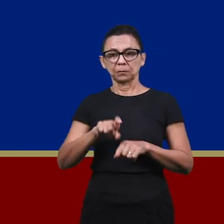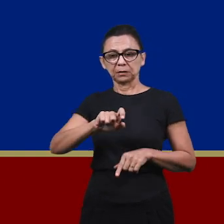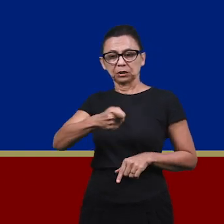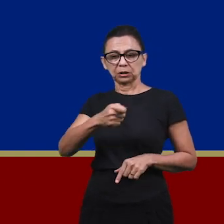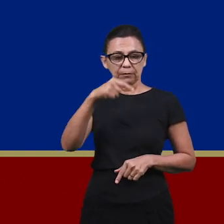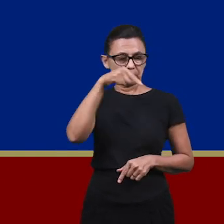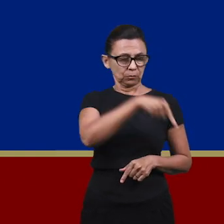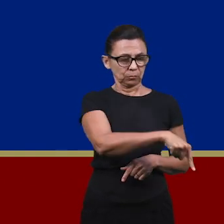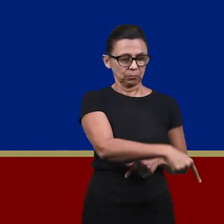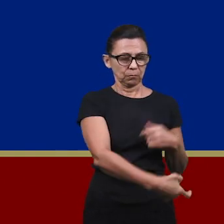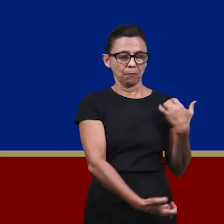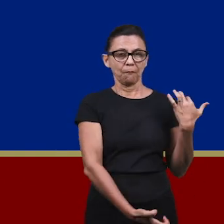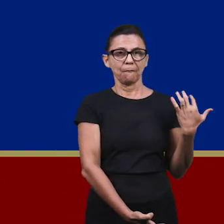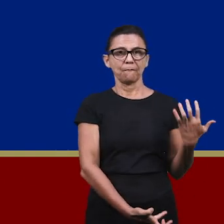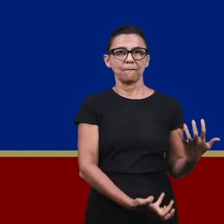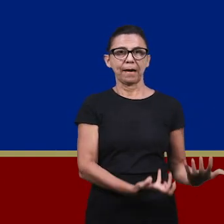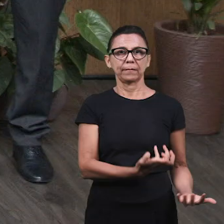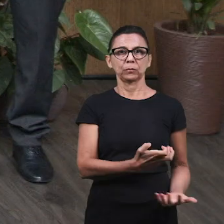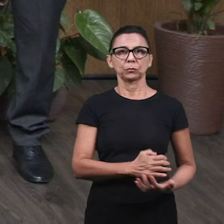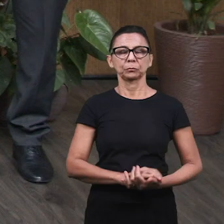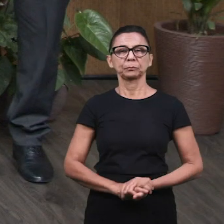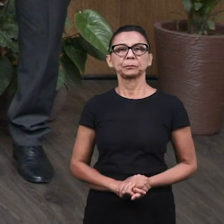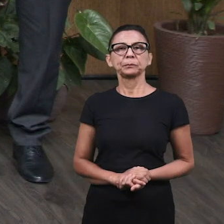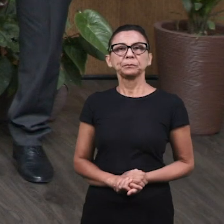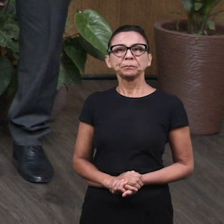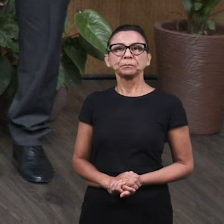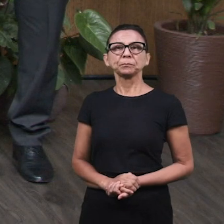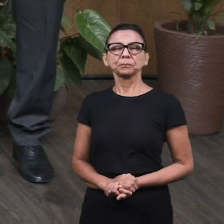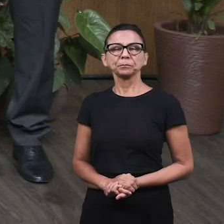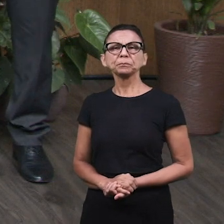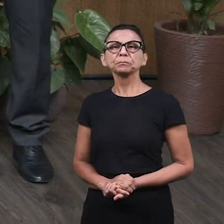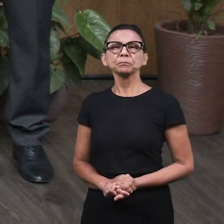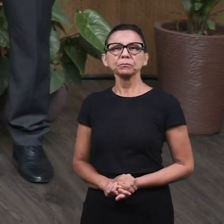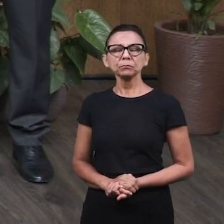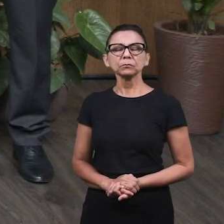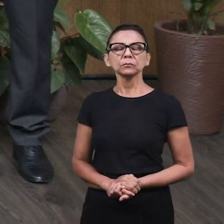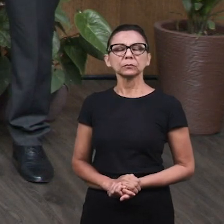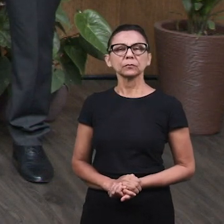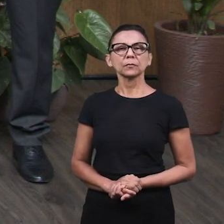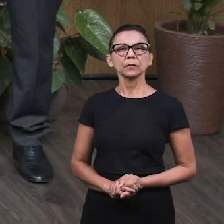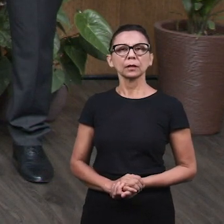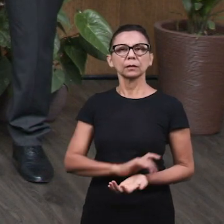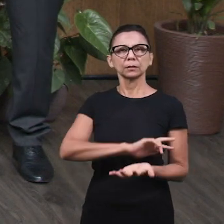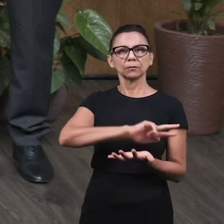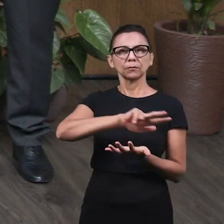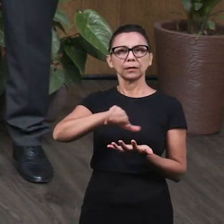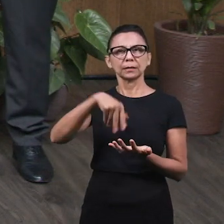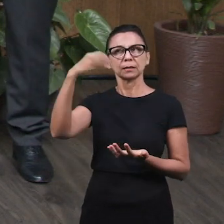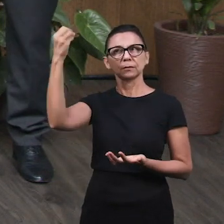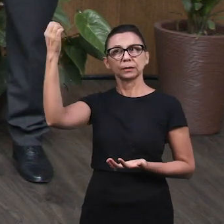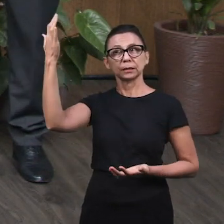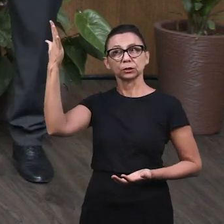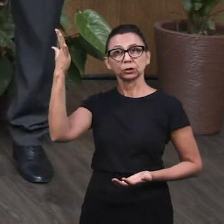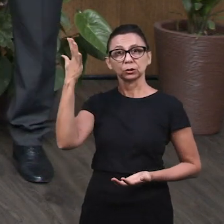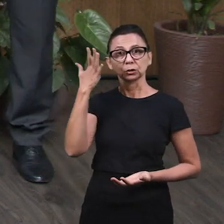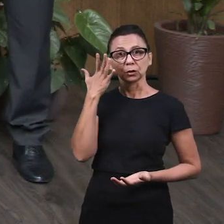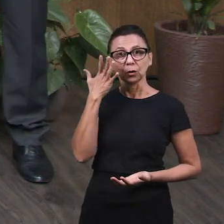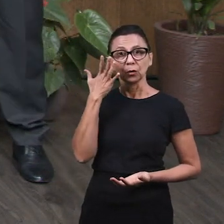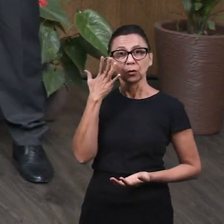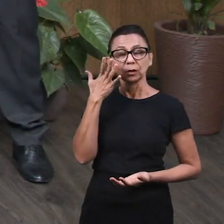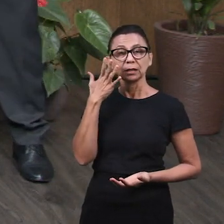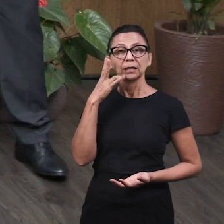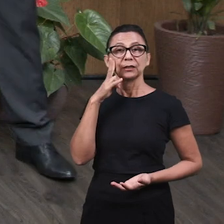Et Daniel, et tous qui nous entendent, parmi les révélations, visions que Jean a eues dans